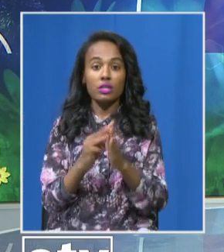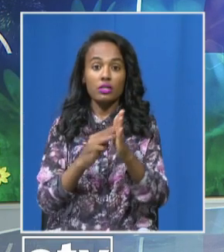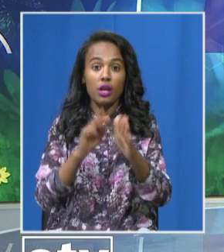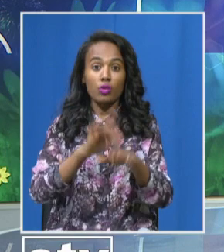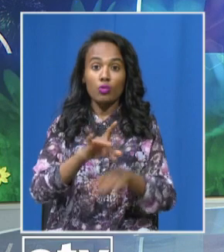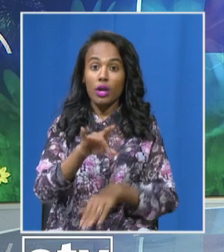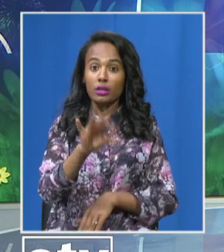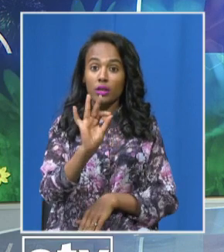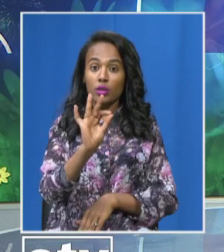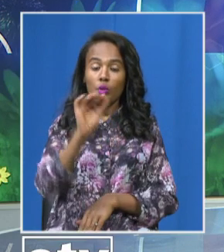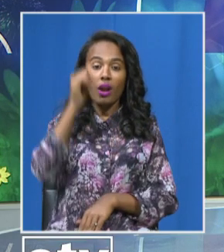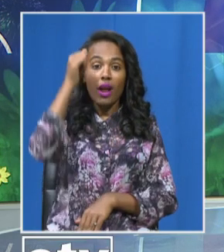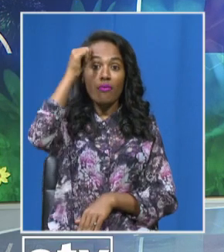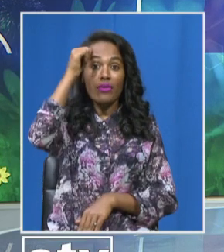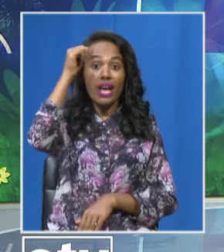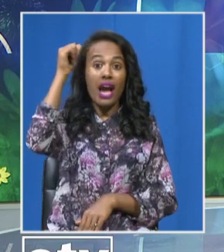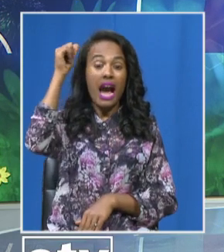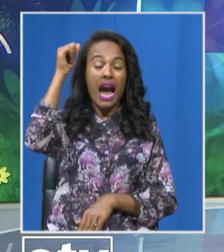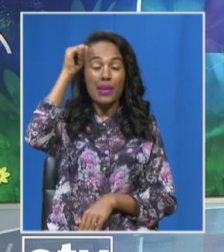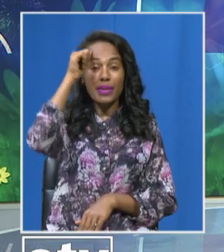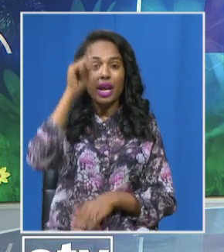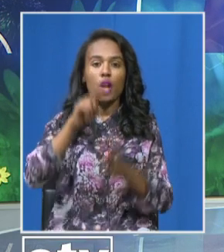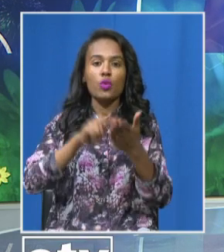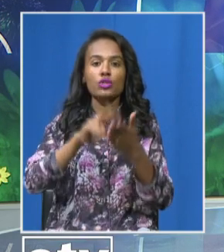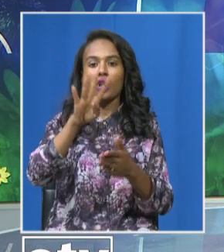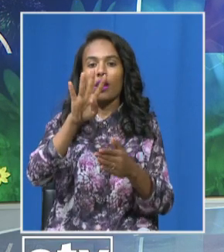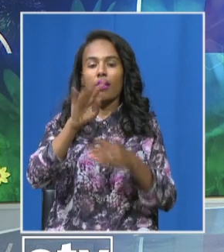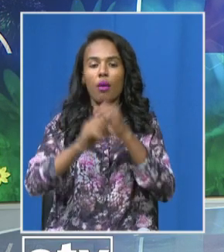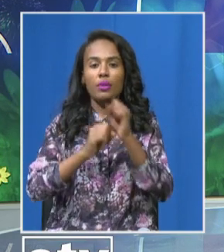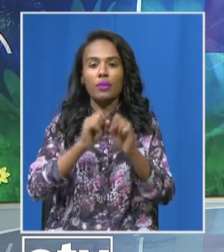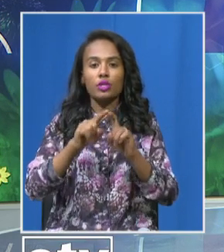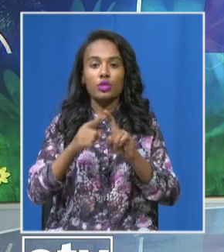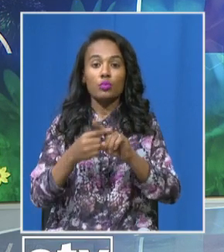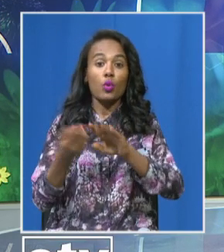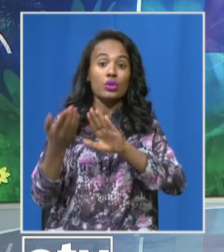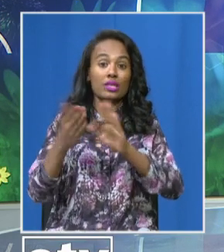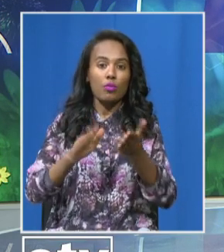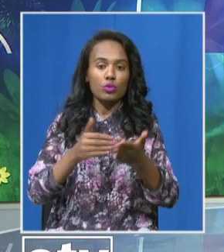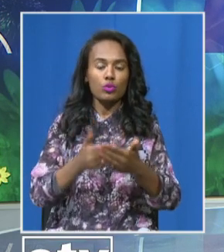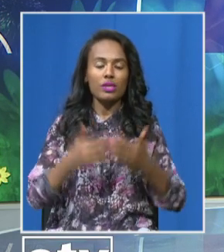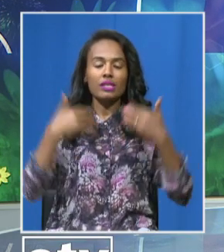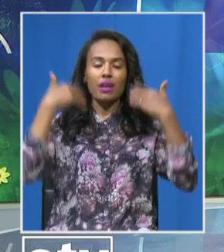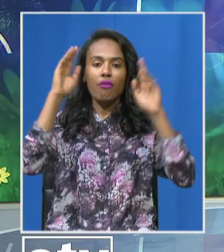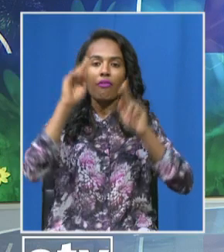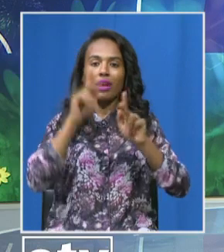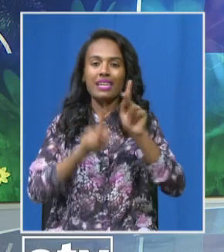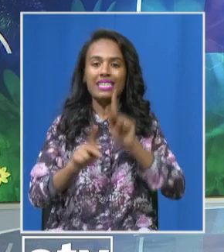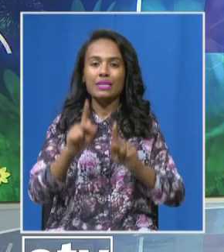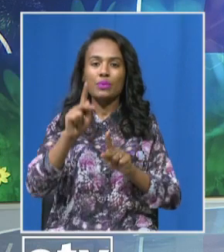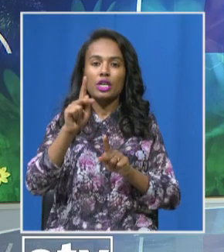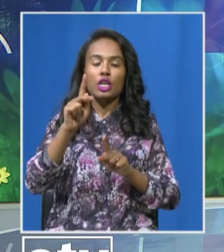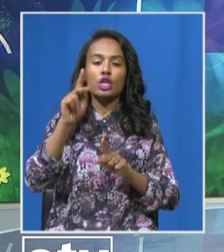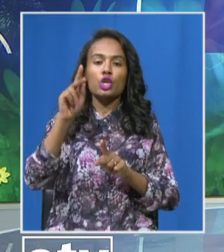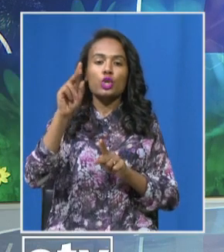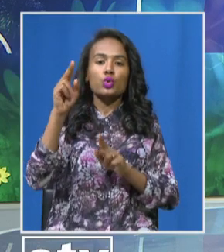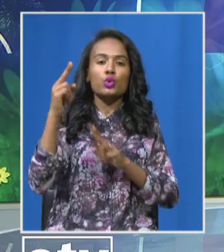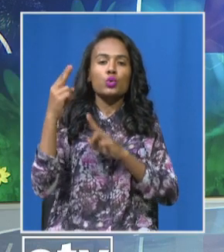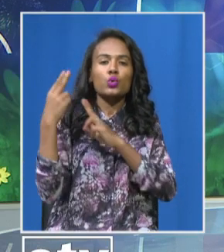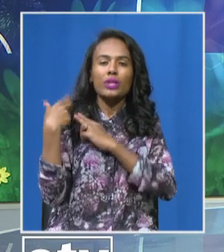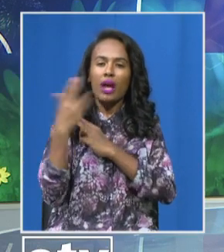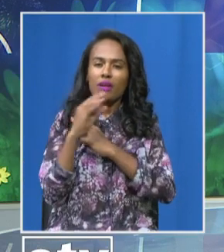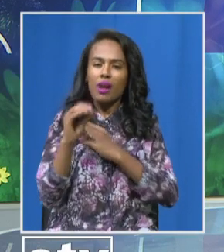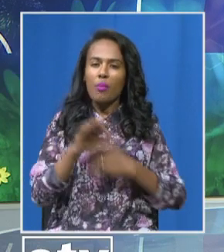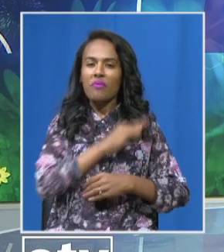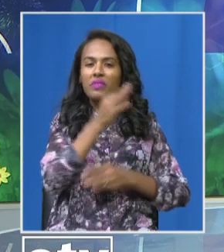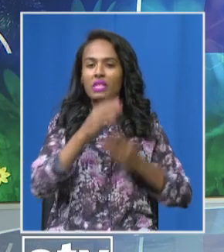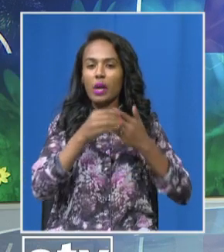ላይ ተገኝተዋል። ሐምፍሪ አሊሚራ ከ2004 ዓ ም ጀምሮ ህይወታቸው እስካለፈበት ድረስ የአፋር ህዝብ ሱልጣንና መንፈሳዊ